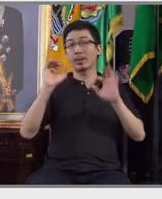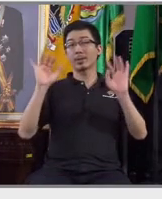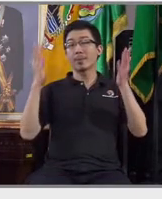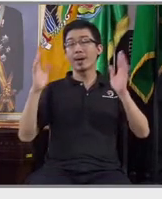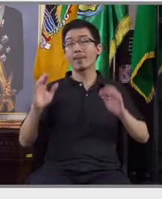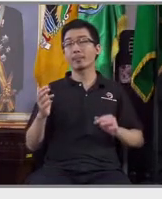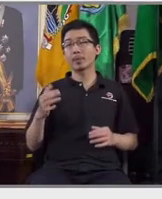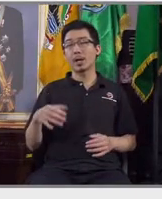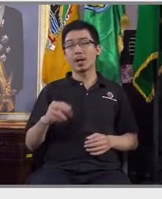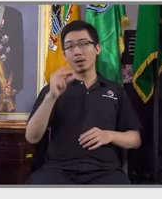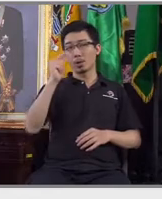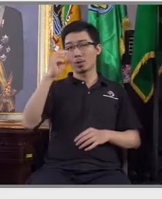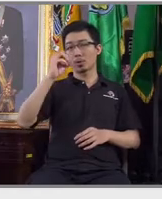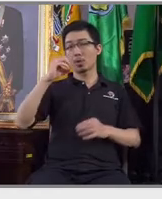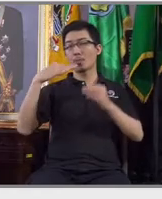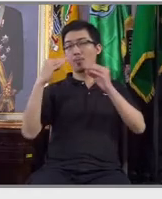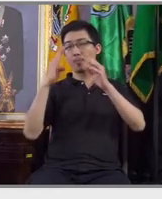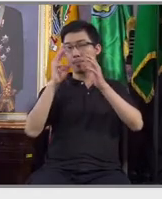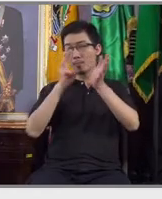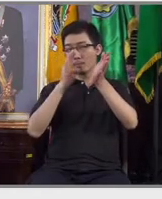konektivitas, kesenjangan wilayah.